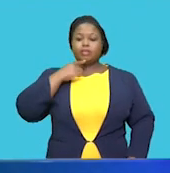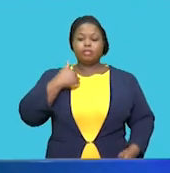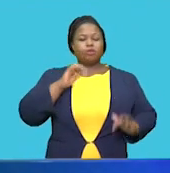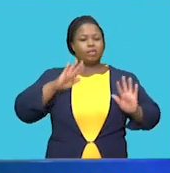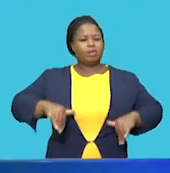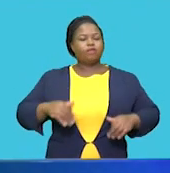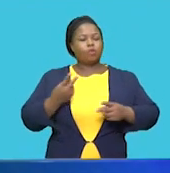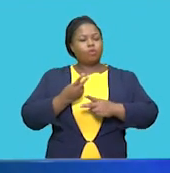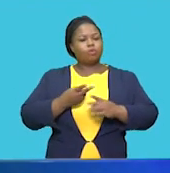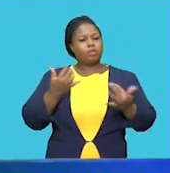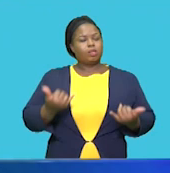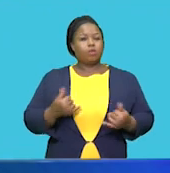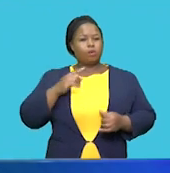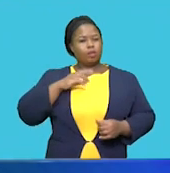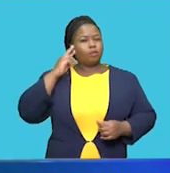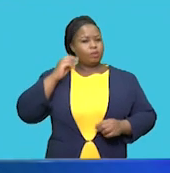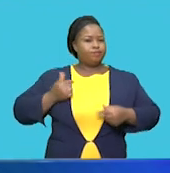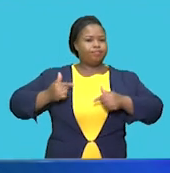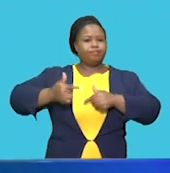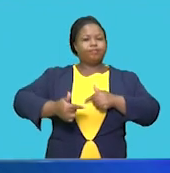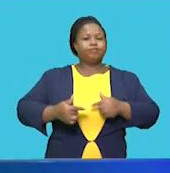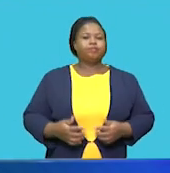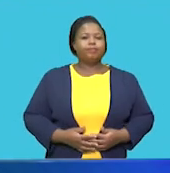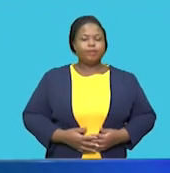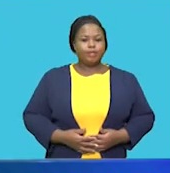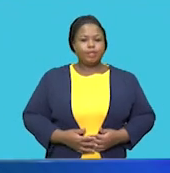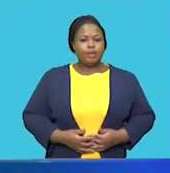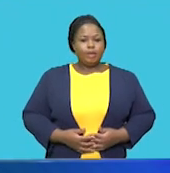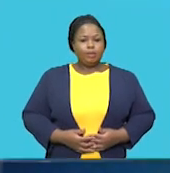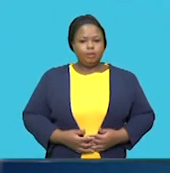ke ifa liyohlala lize litholwe izizukulwane.